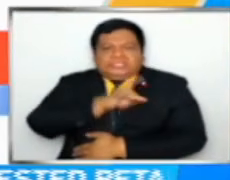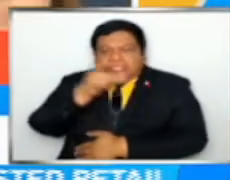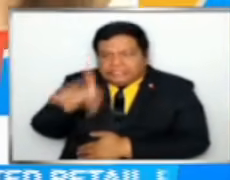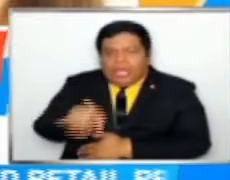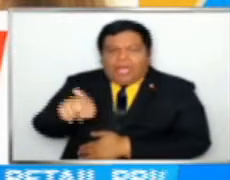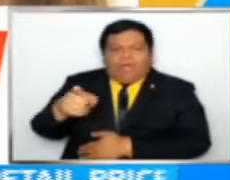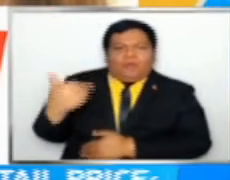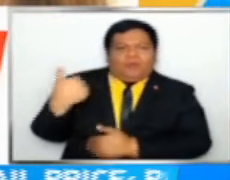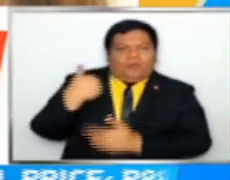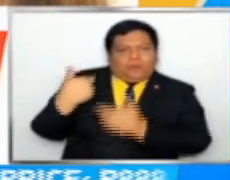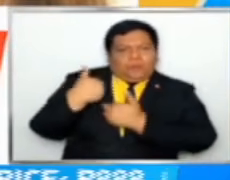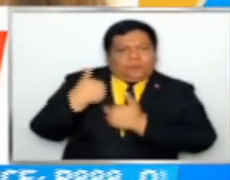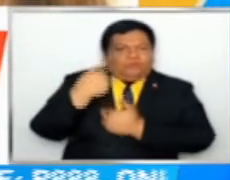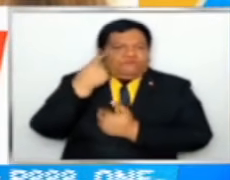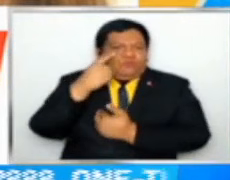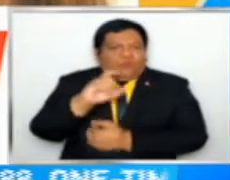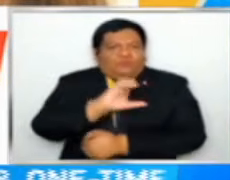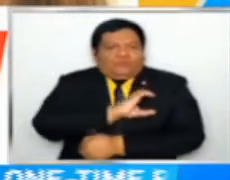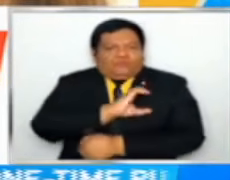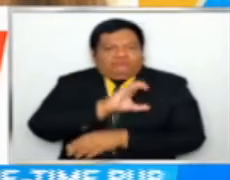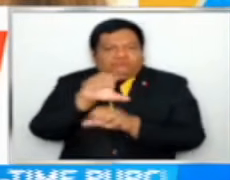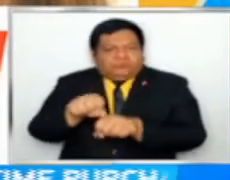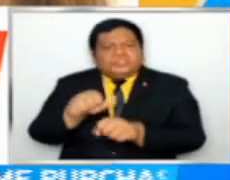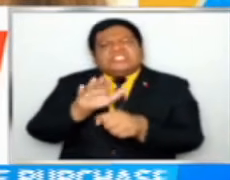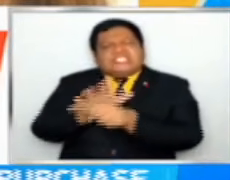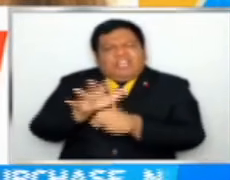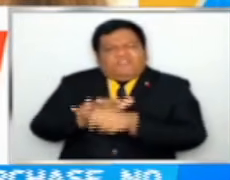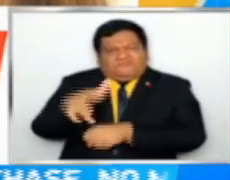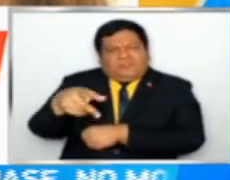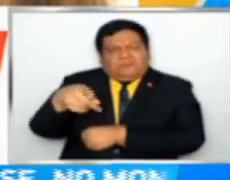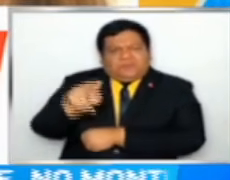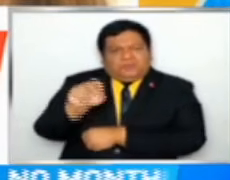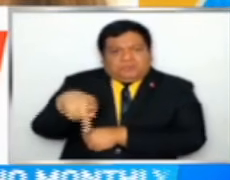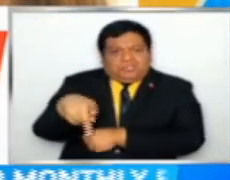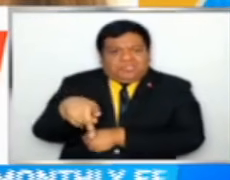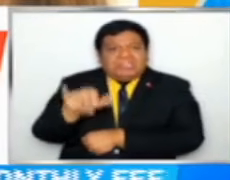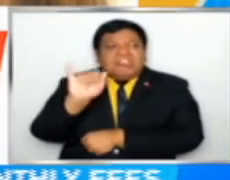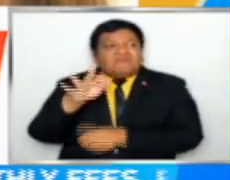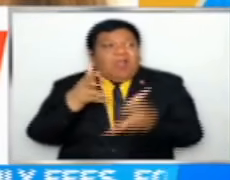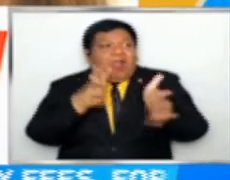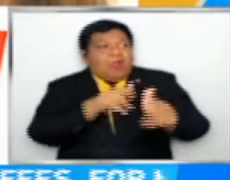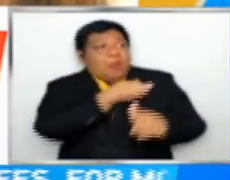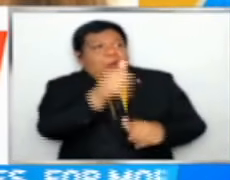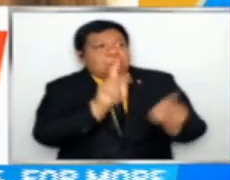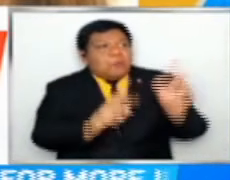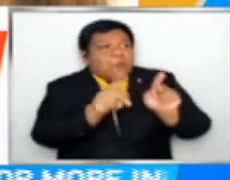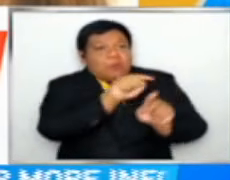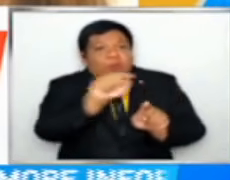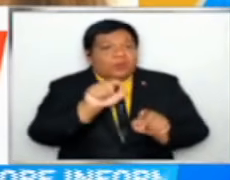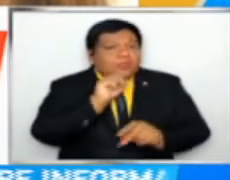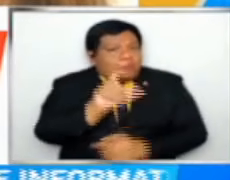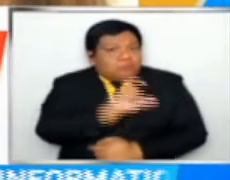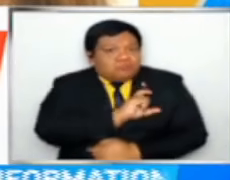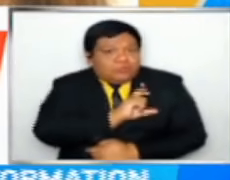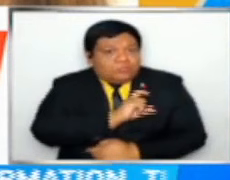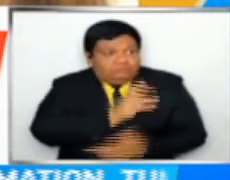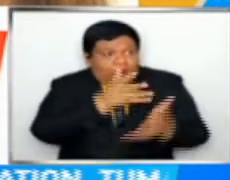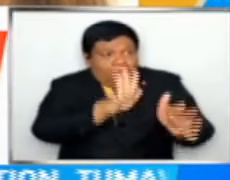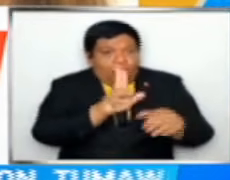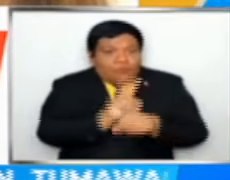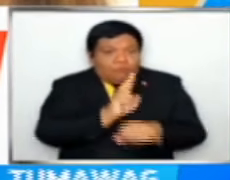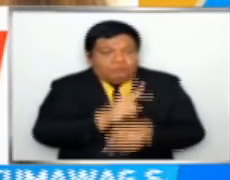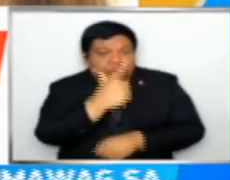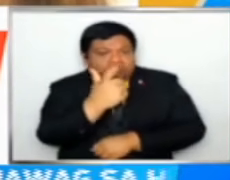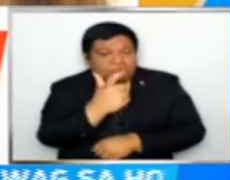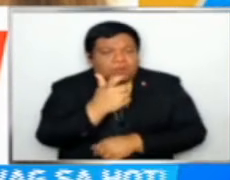gobyerno. Sapat na aniya ang PNP. Baka raw lumala pa ang sitwasyon ng karapatang pantao sa Pilipinas kung humantong sa kawalan ng batas